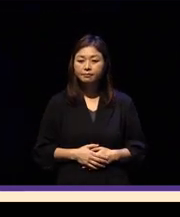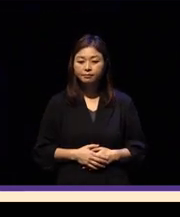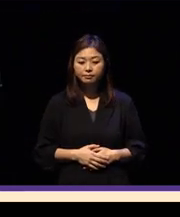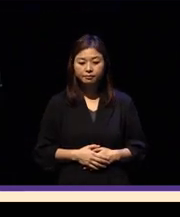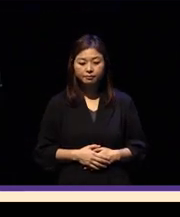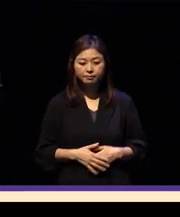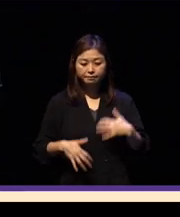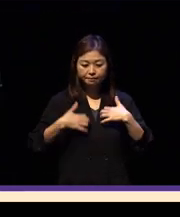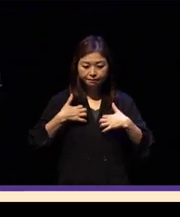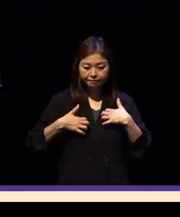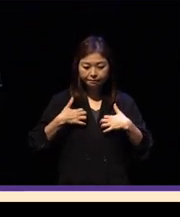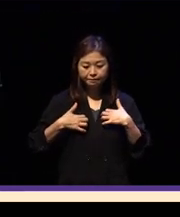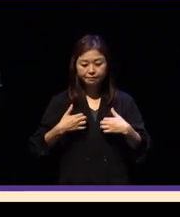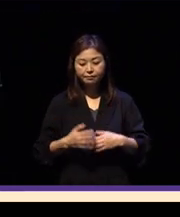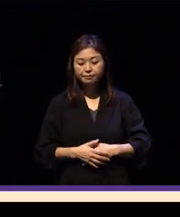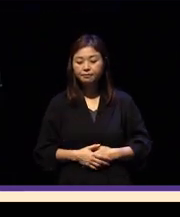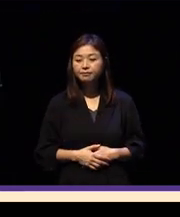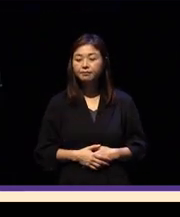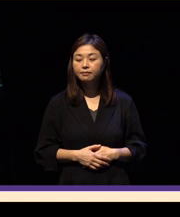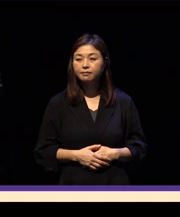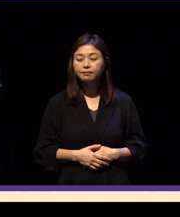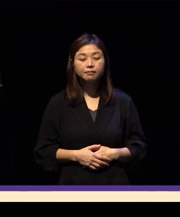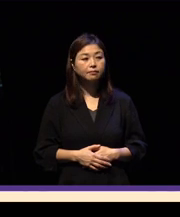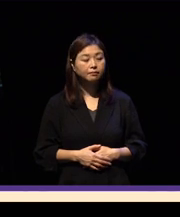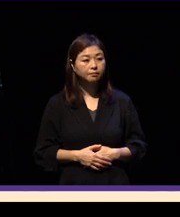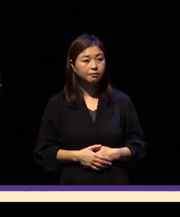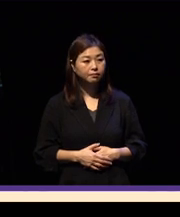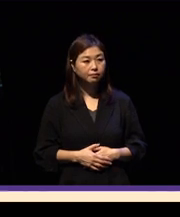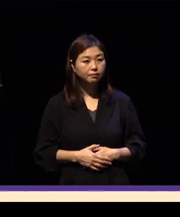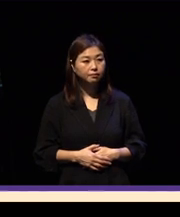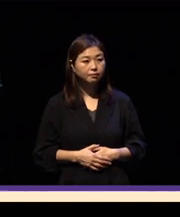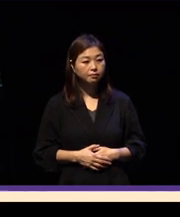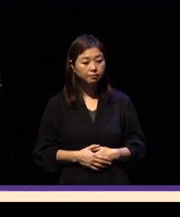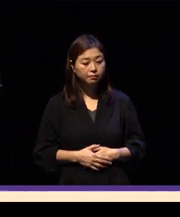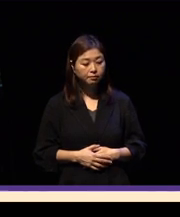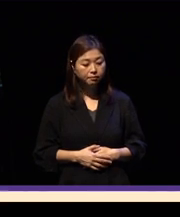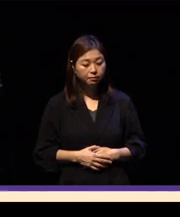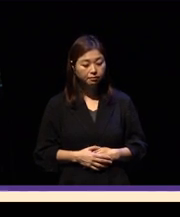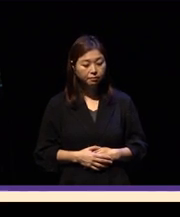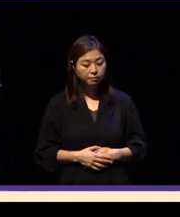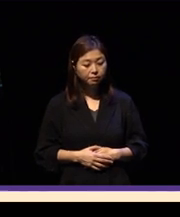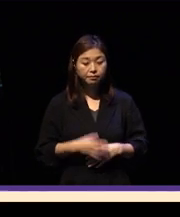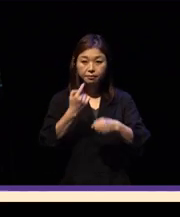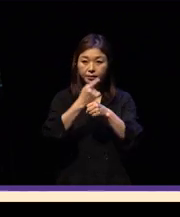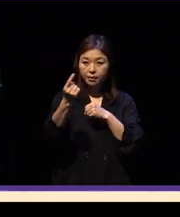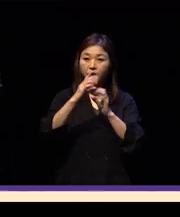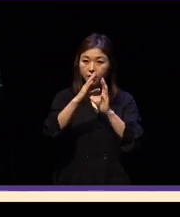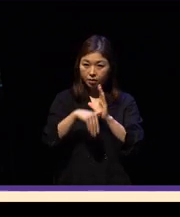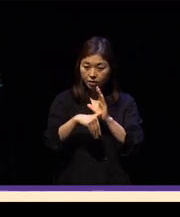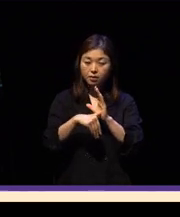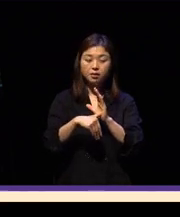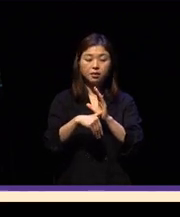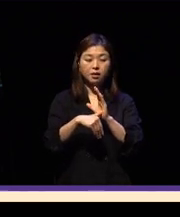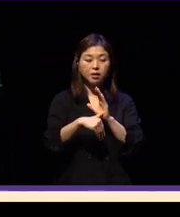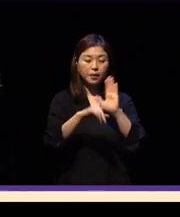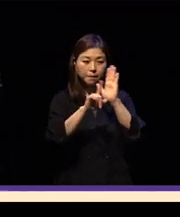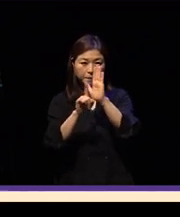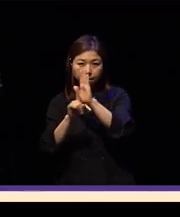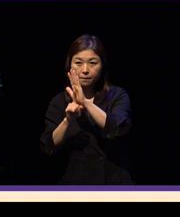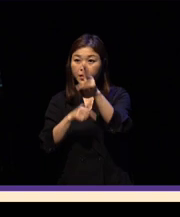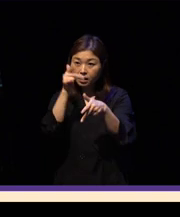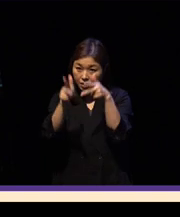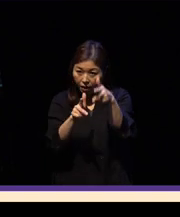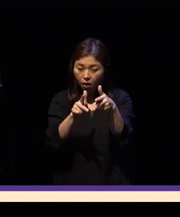네, 반갑습니다. 원래 그 대규모 이제 내년도 공모 사업에 대한 사업 개편이